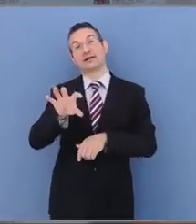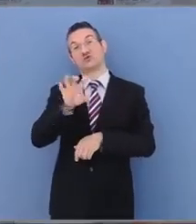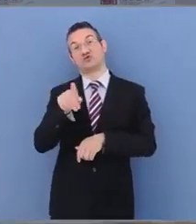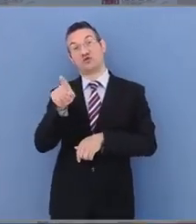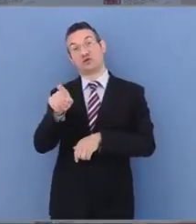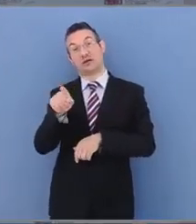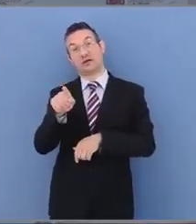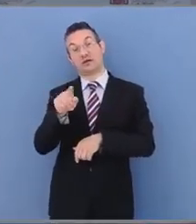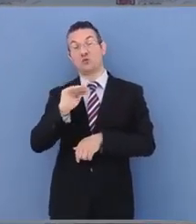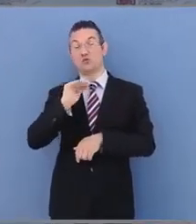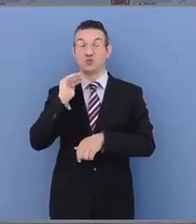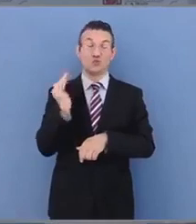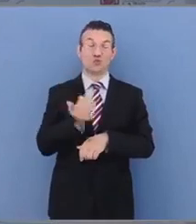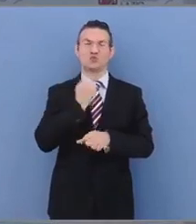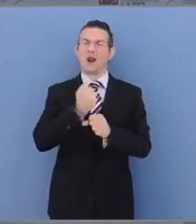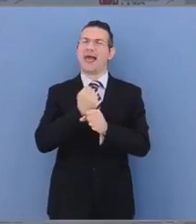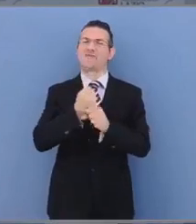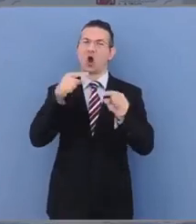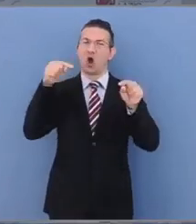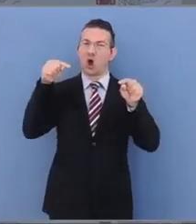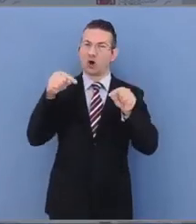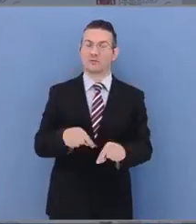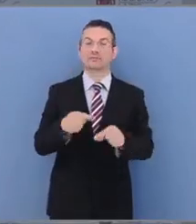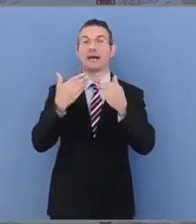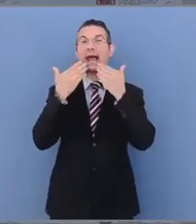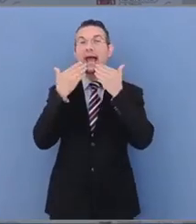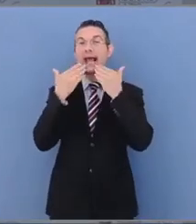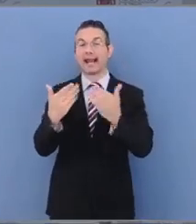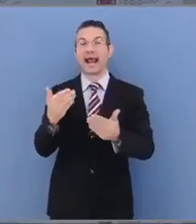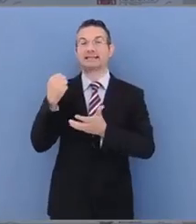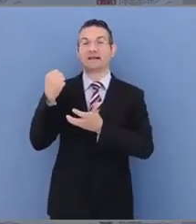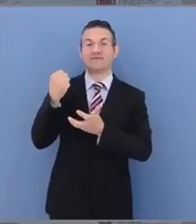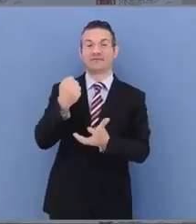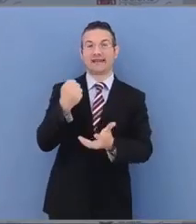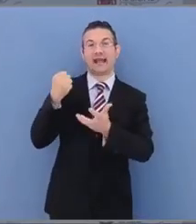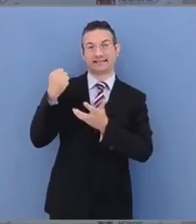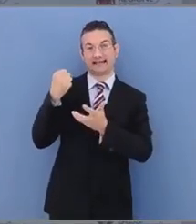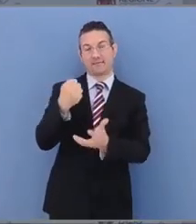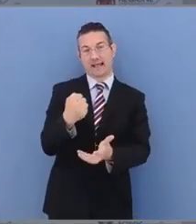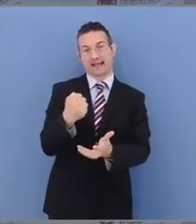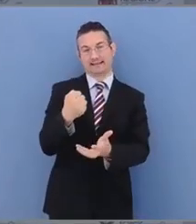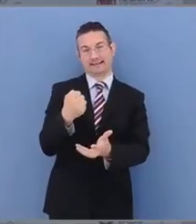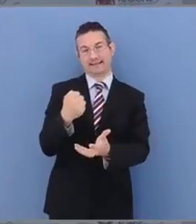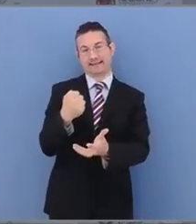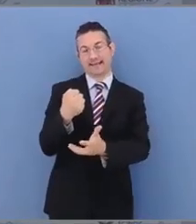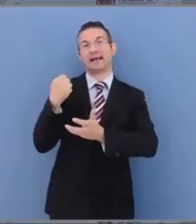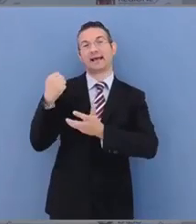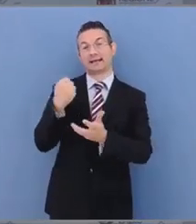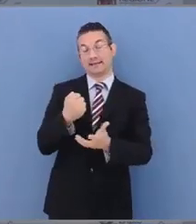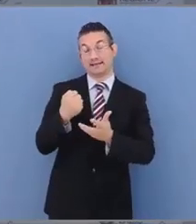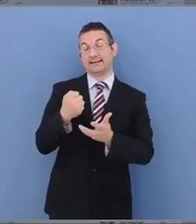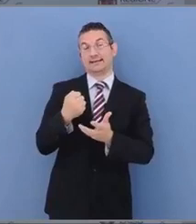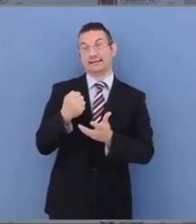lo facciamo grazie a dei finanziamenti senza i quali non si potrebbe attivare nulla. Ieri